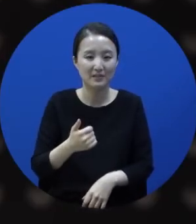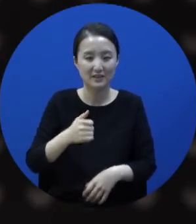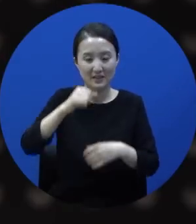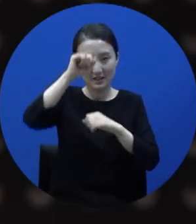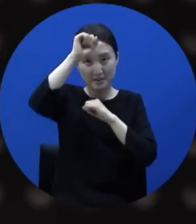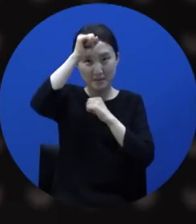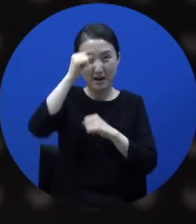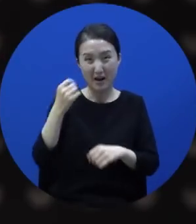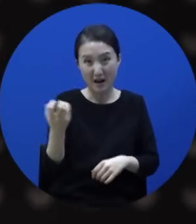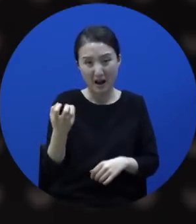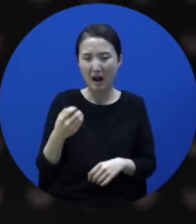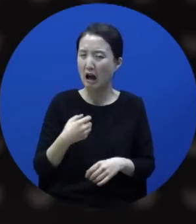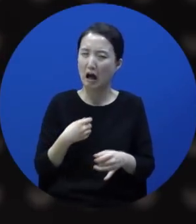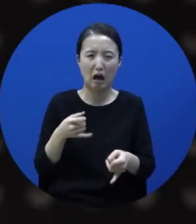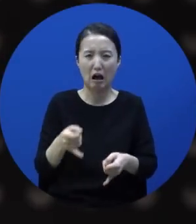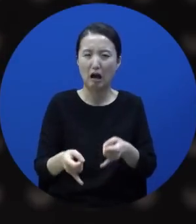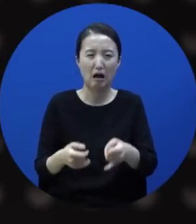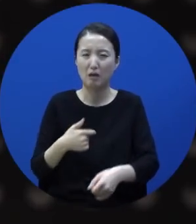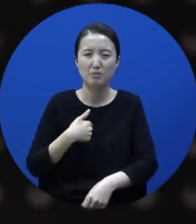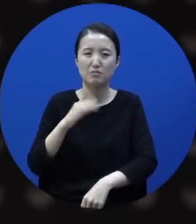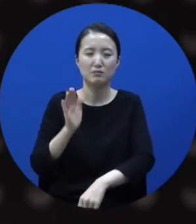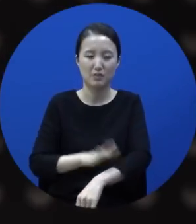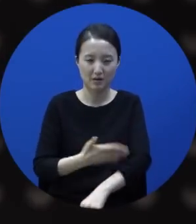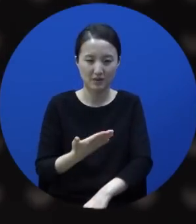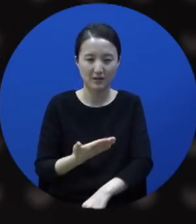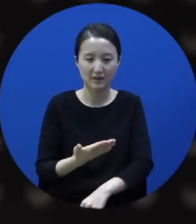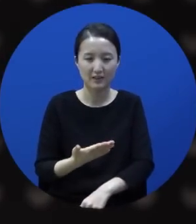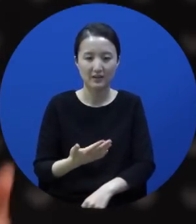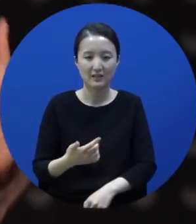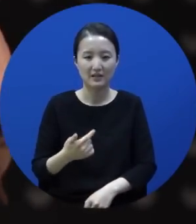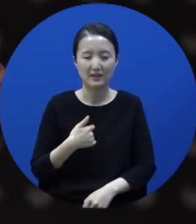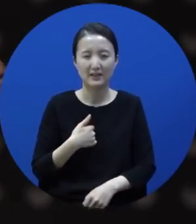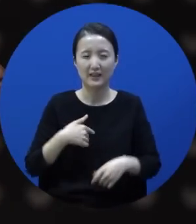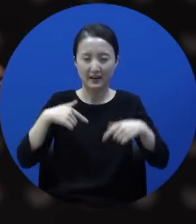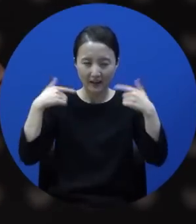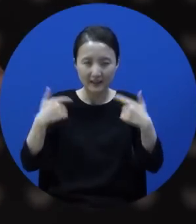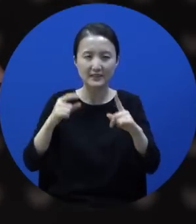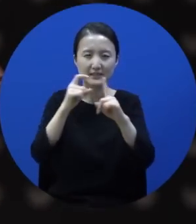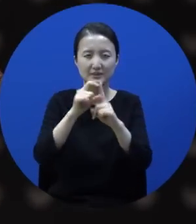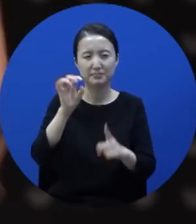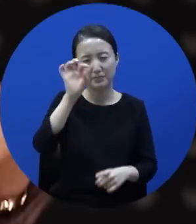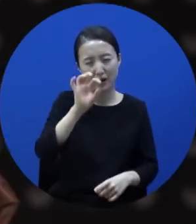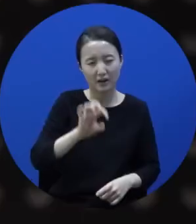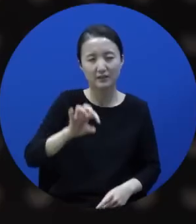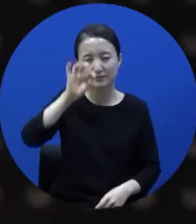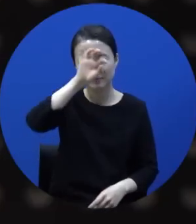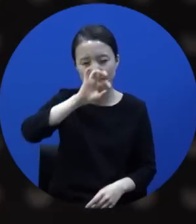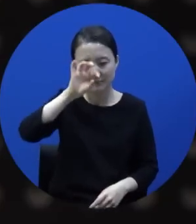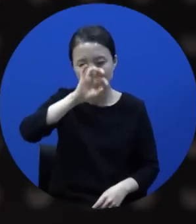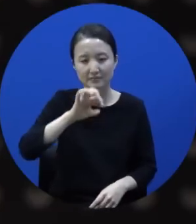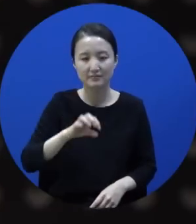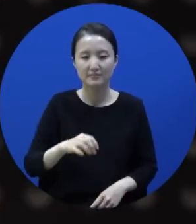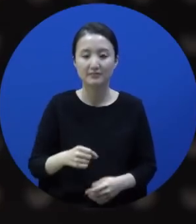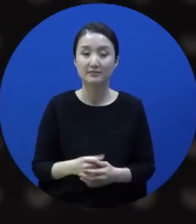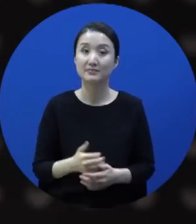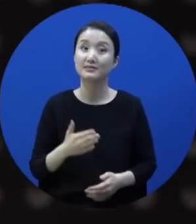신발을 절대 못 신는 사람이에요. 그래서 제가 이 친구들한테 영어를 못하지만 그건 늘 연습했어요. 어떻게 세일즈를 했냐면,